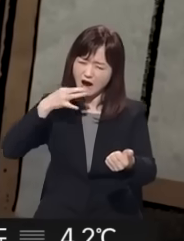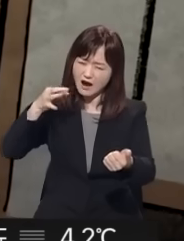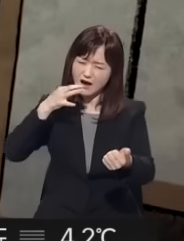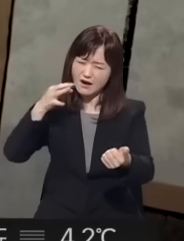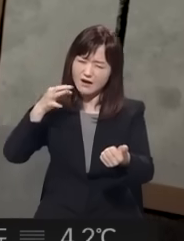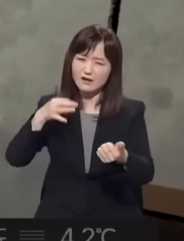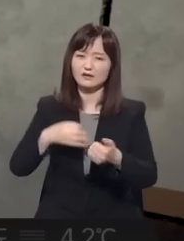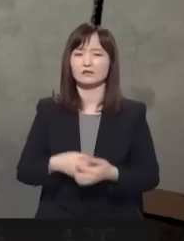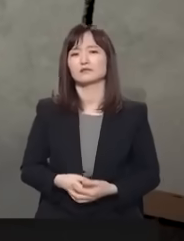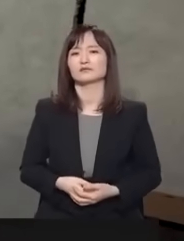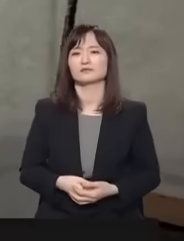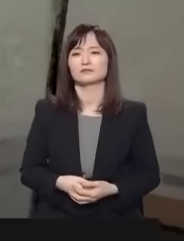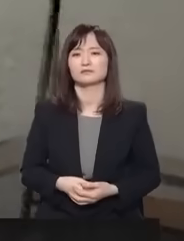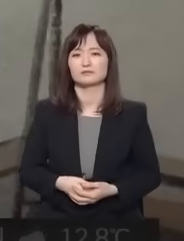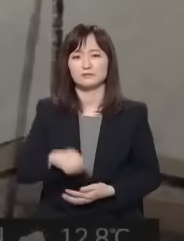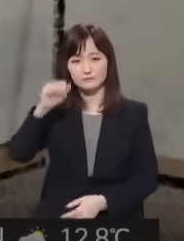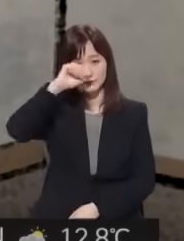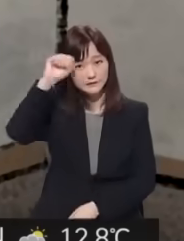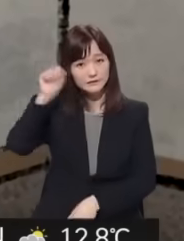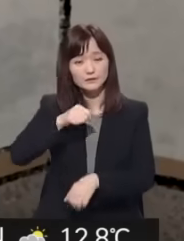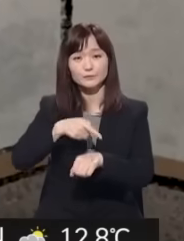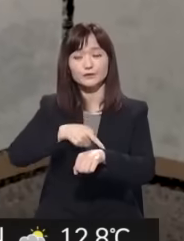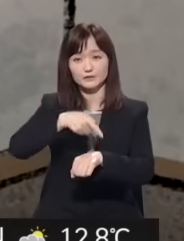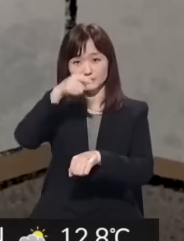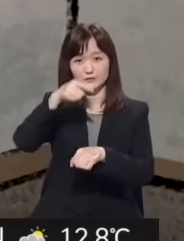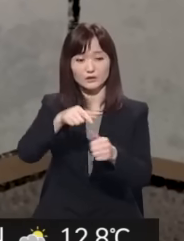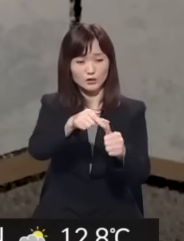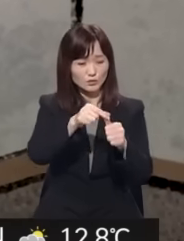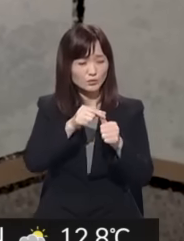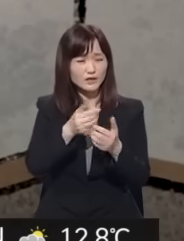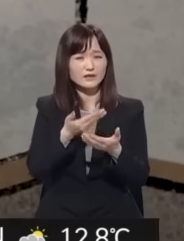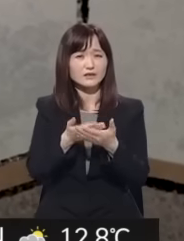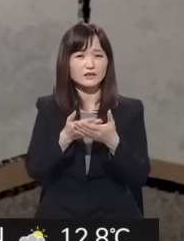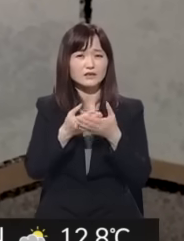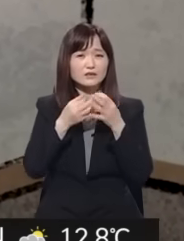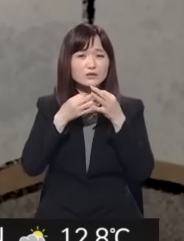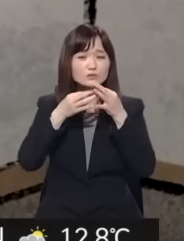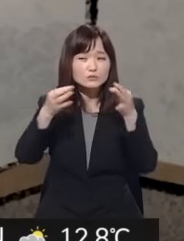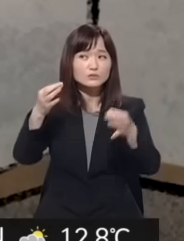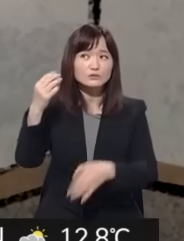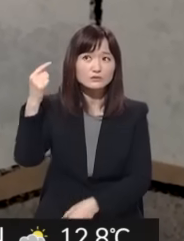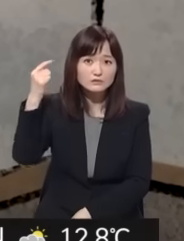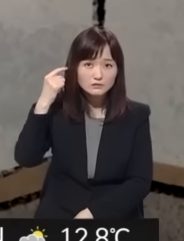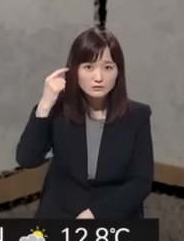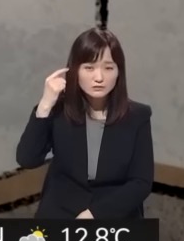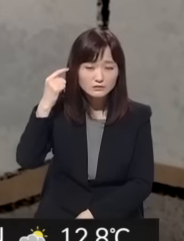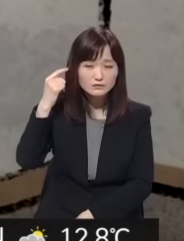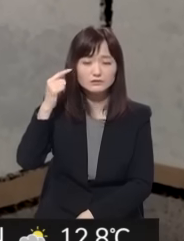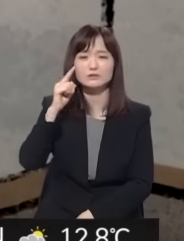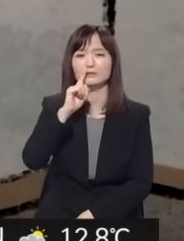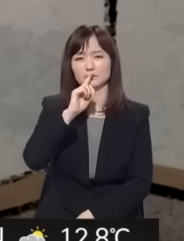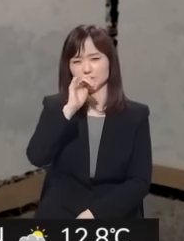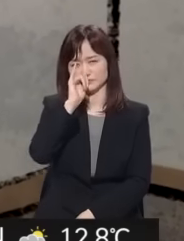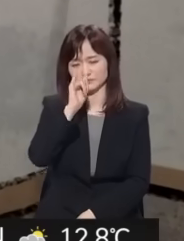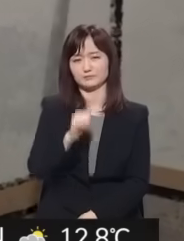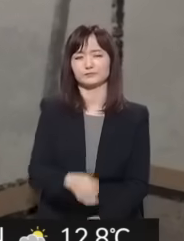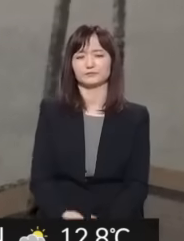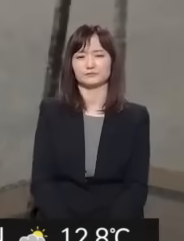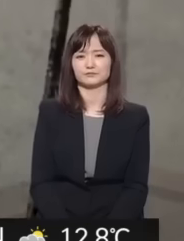여기에 더해서 그 새벽 1시쯤에 살려달라는 소리를 들었다는 다른 주민의 어떤 전원도 전했습니다